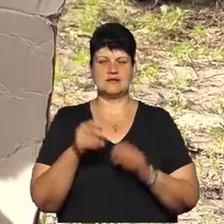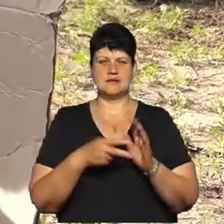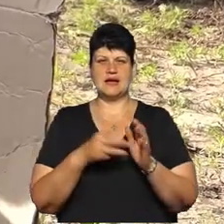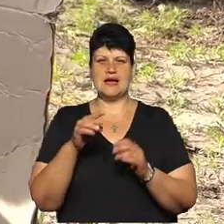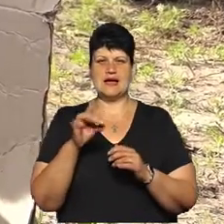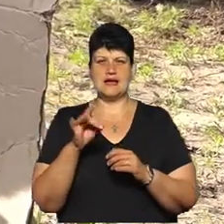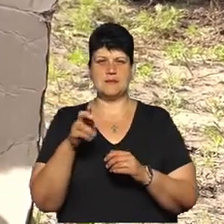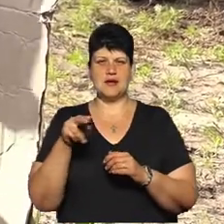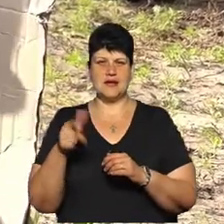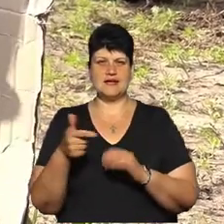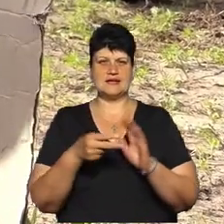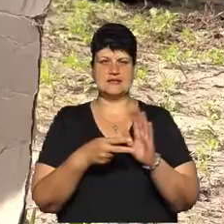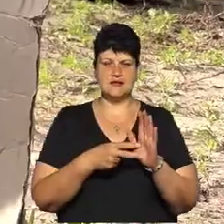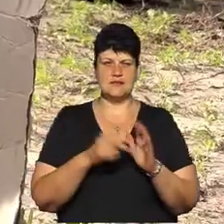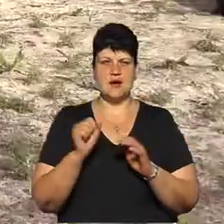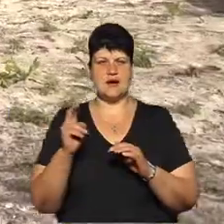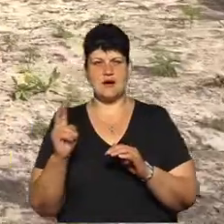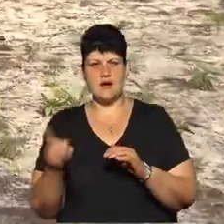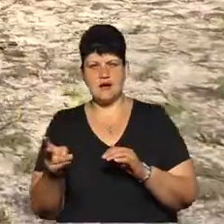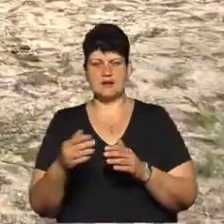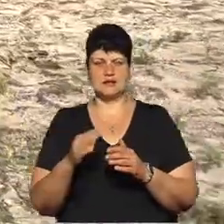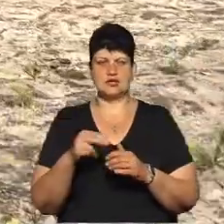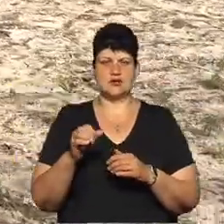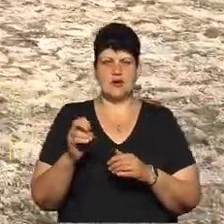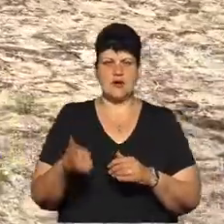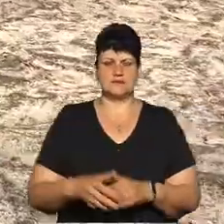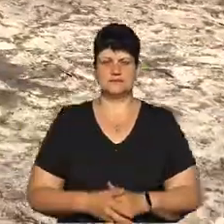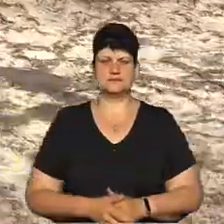АК, ПКМ, ДШК.